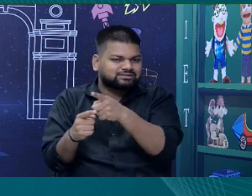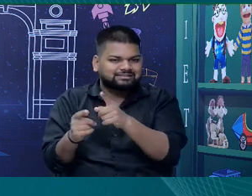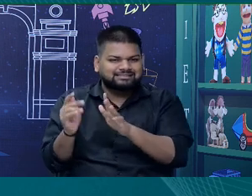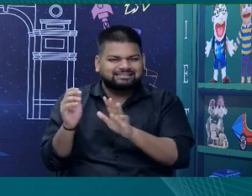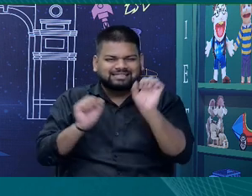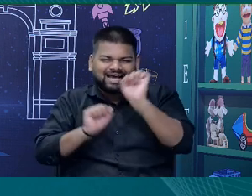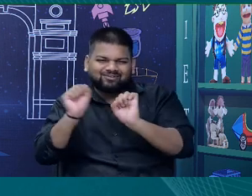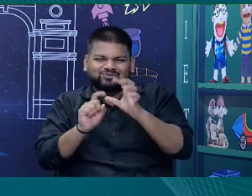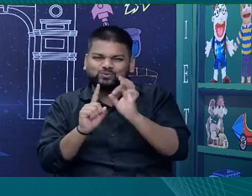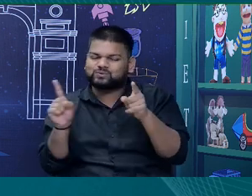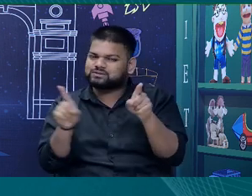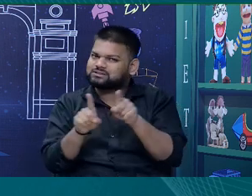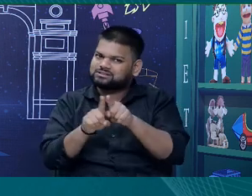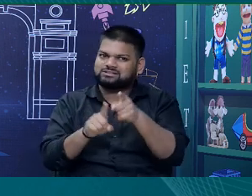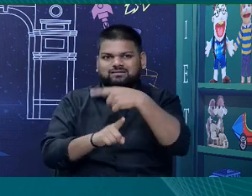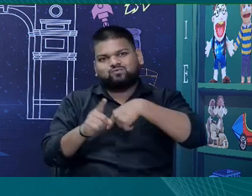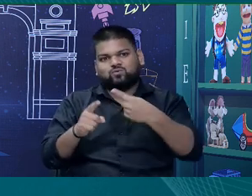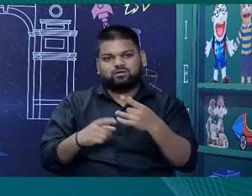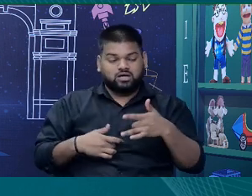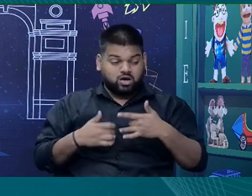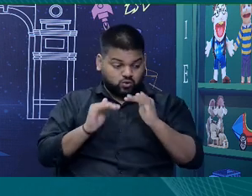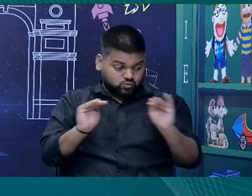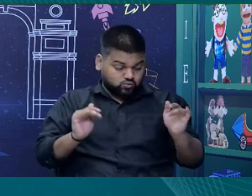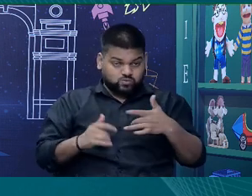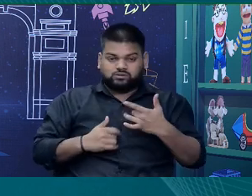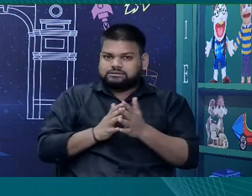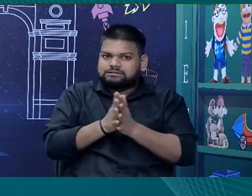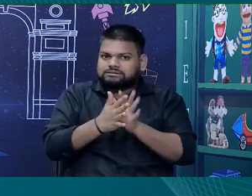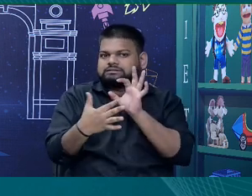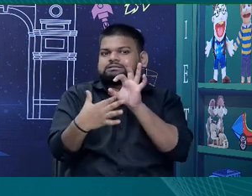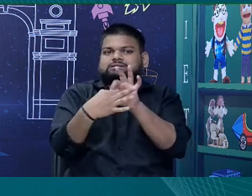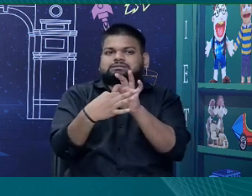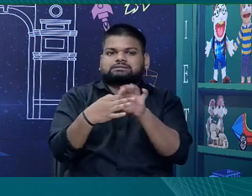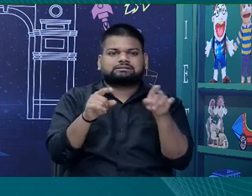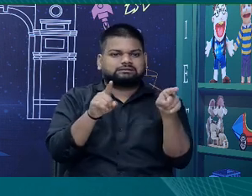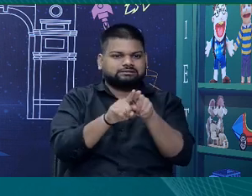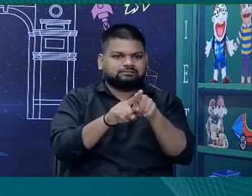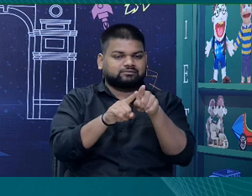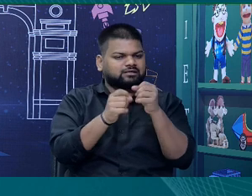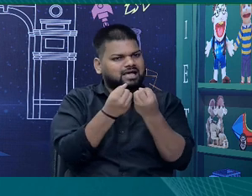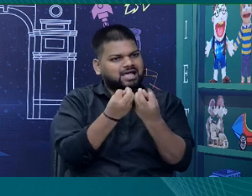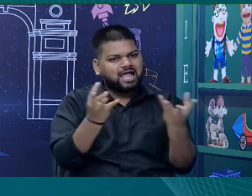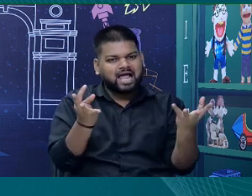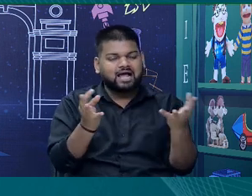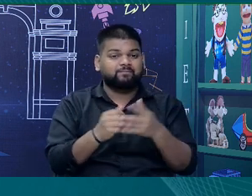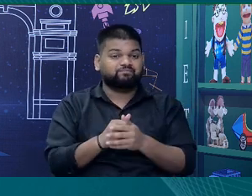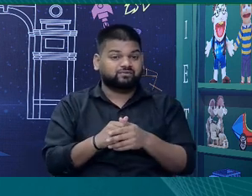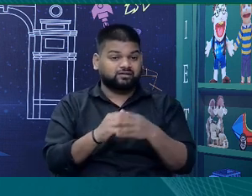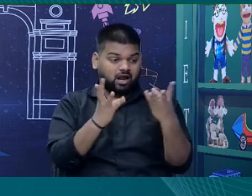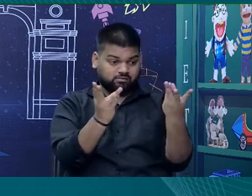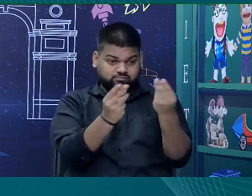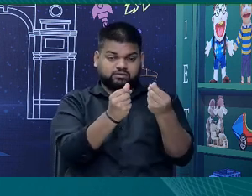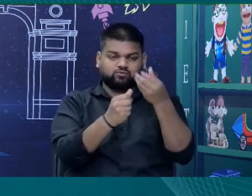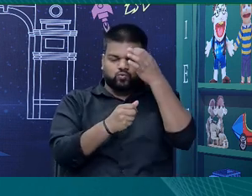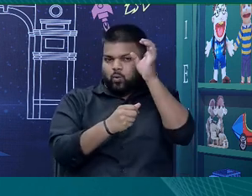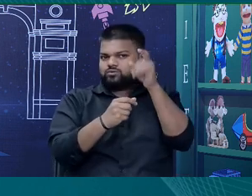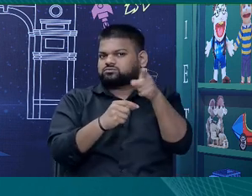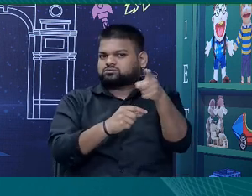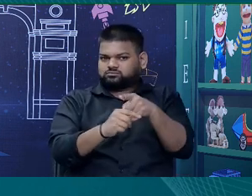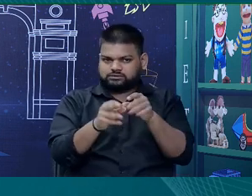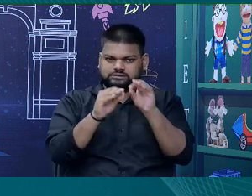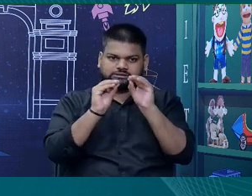एक्टिविटीज के थ्रू डेवलप होता है वो बहुत स्ट्रांग होता है ऐसे ही आप जो भी मैथमेटिकल कॉन्सेप्ट ऑफ पढ़ा रहे हैं उसे रिलेटेड स्टोरी